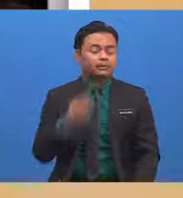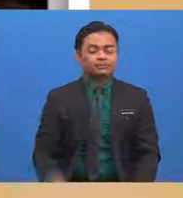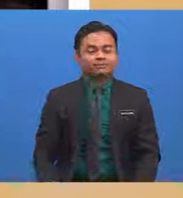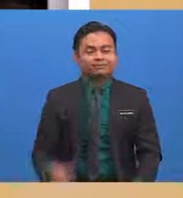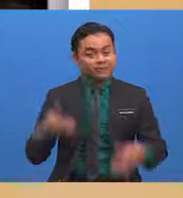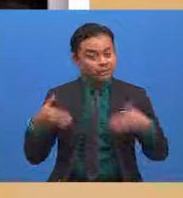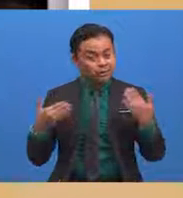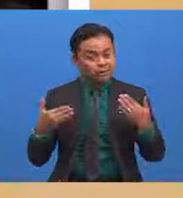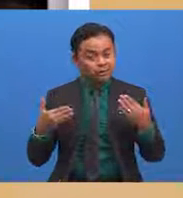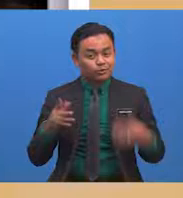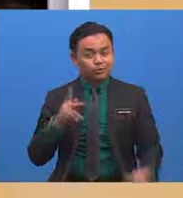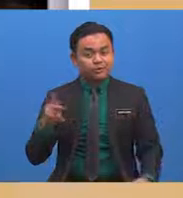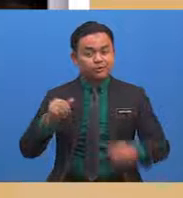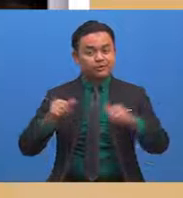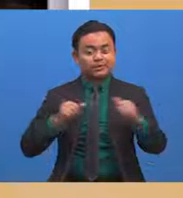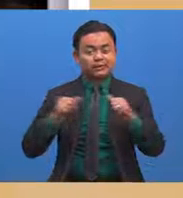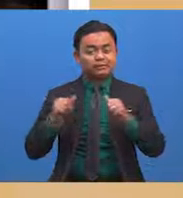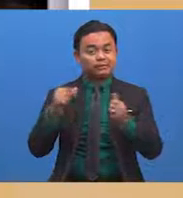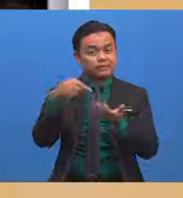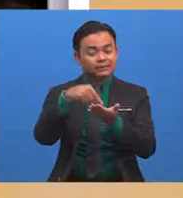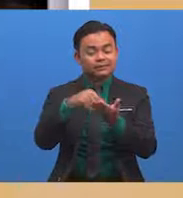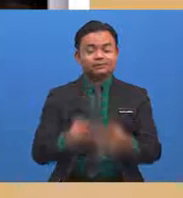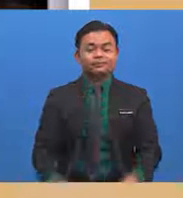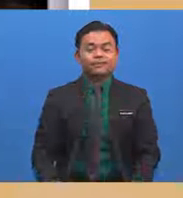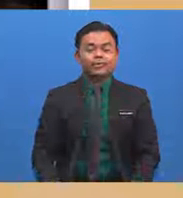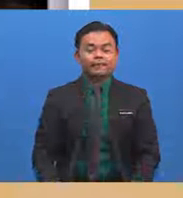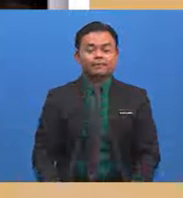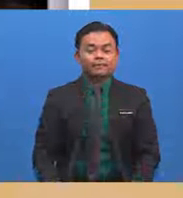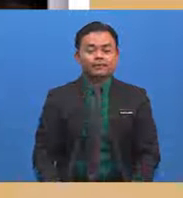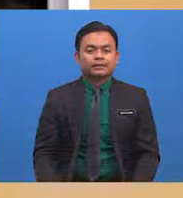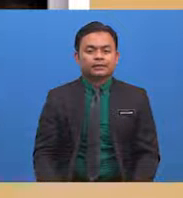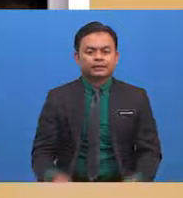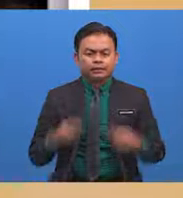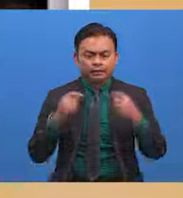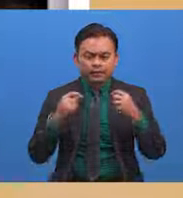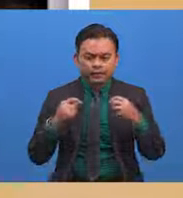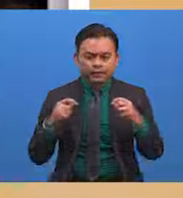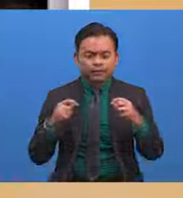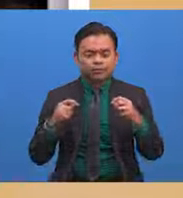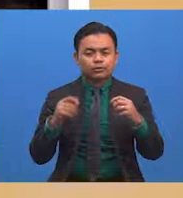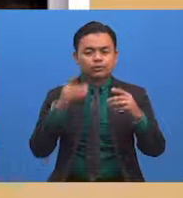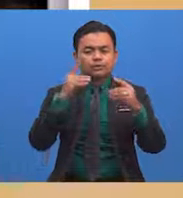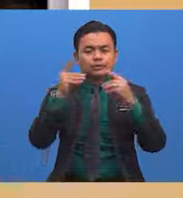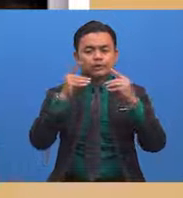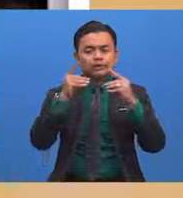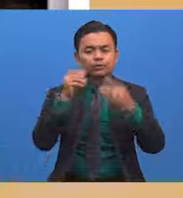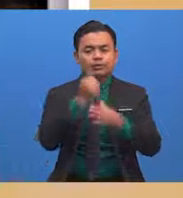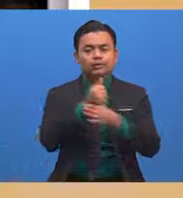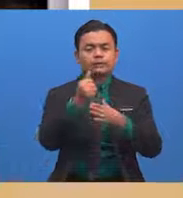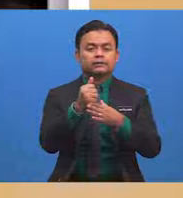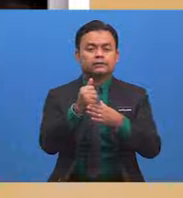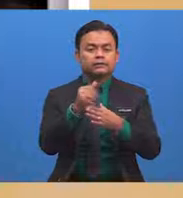kan aktiviti begini? Cikgu pun suka. Okey, cuba teliti dialog antara Mekwan dan